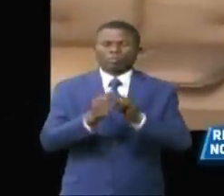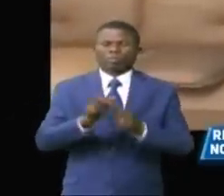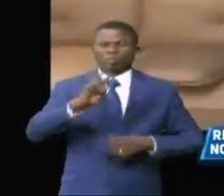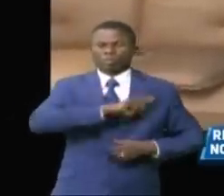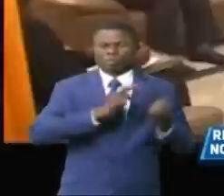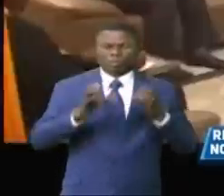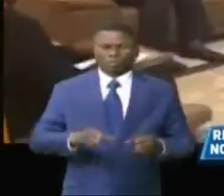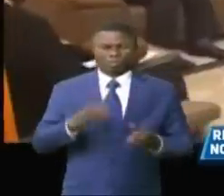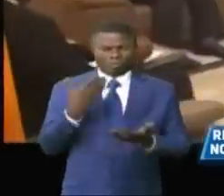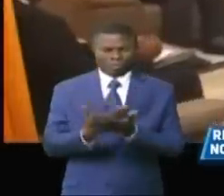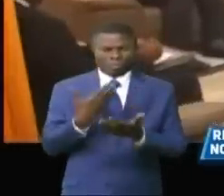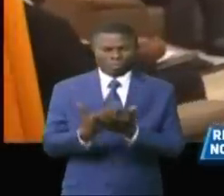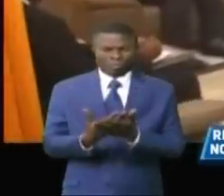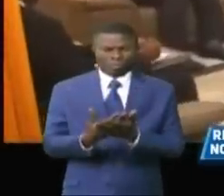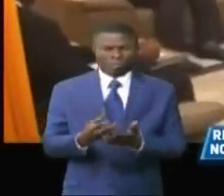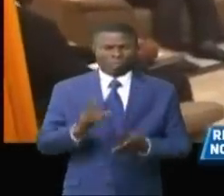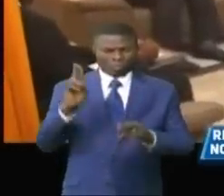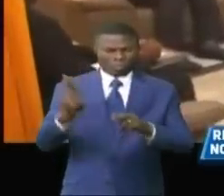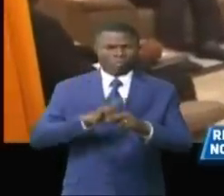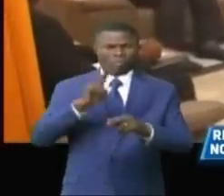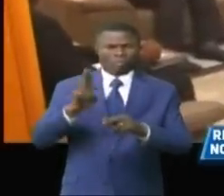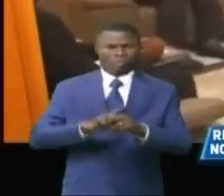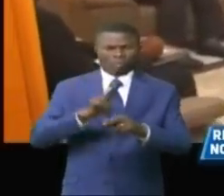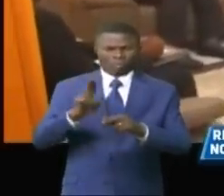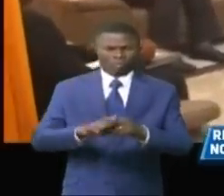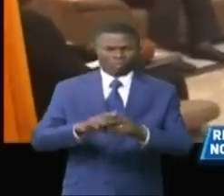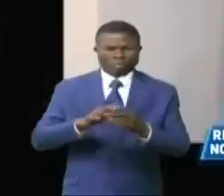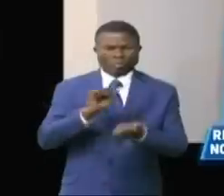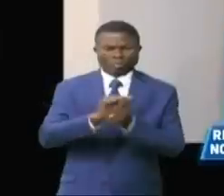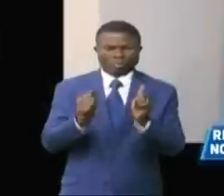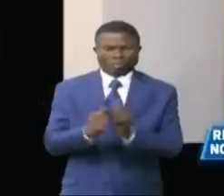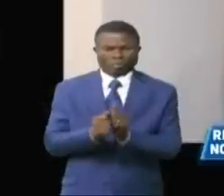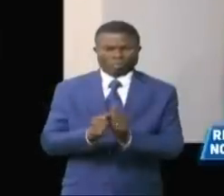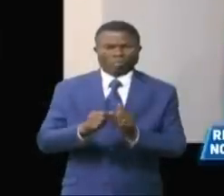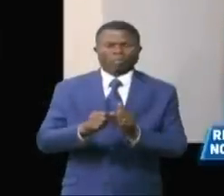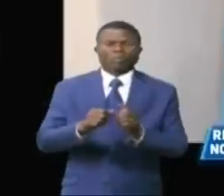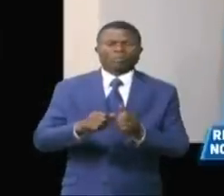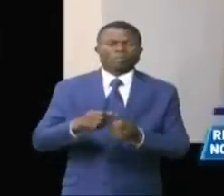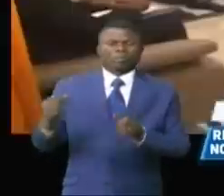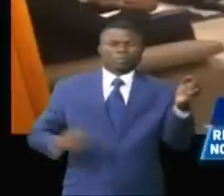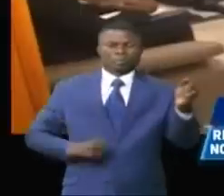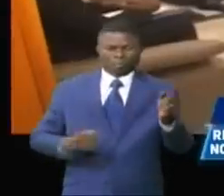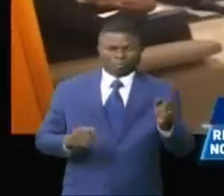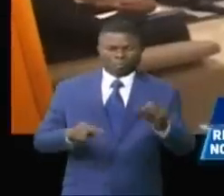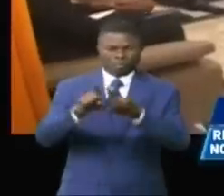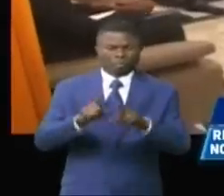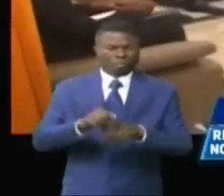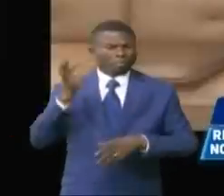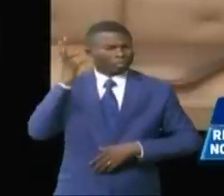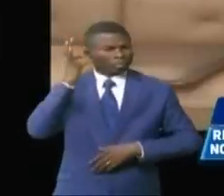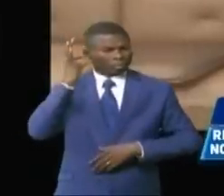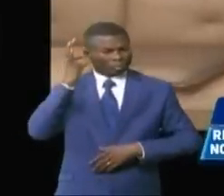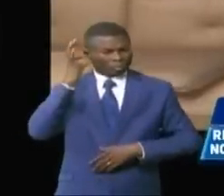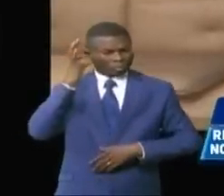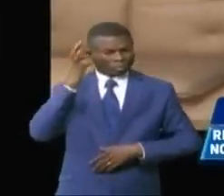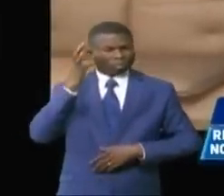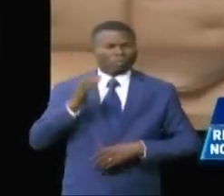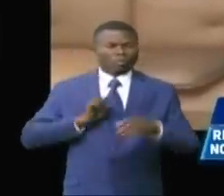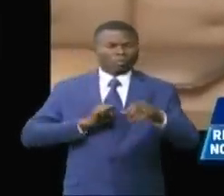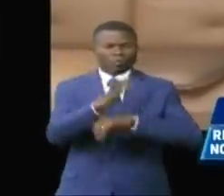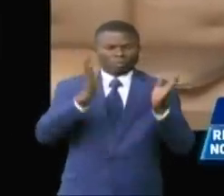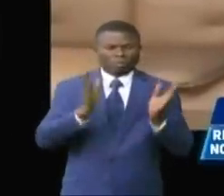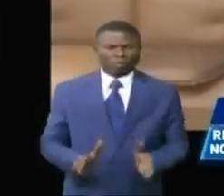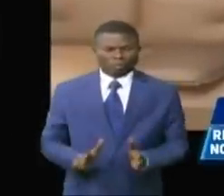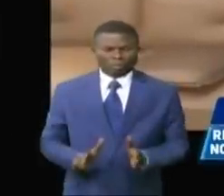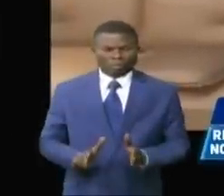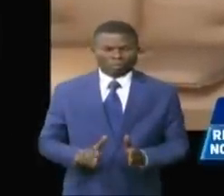plus rapide de la mise en application du processus de Luanda et de Nairobi, a fait savoir l'envoyé